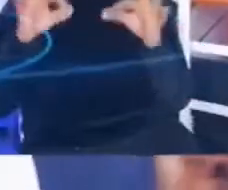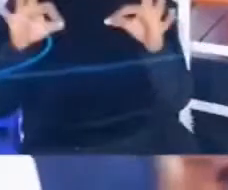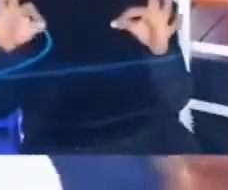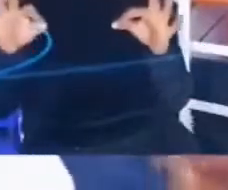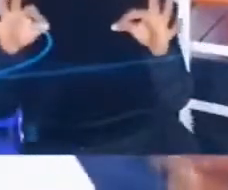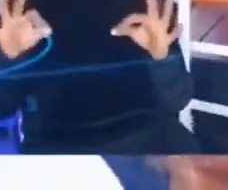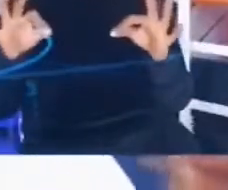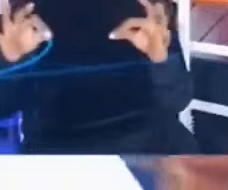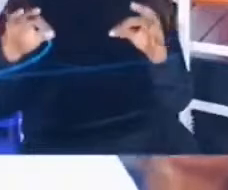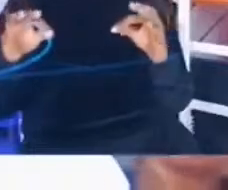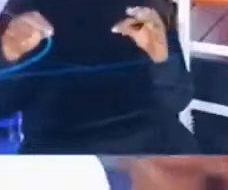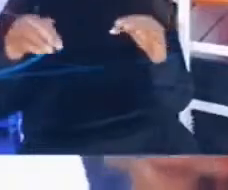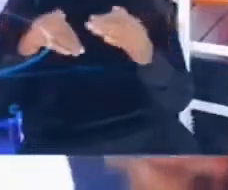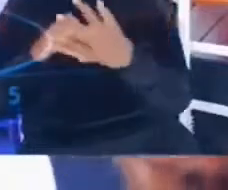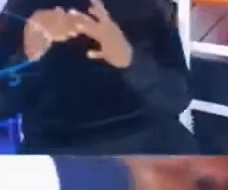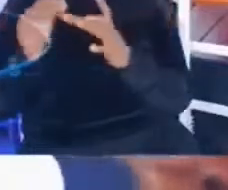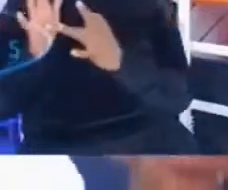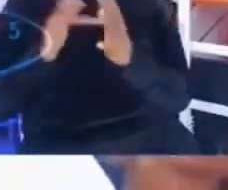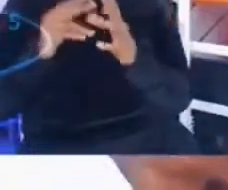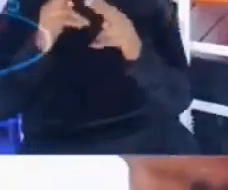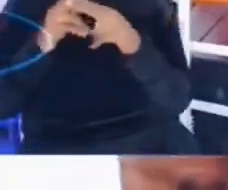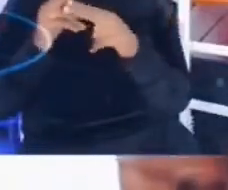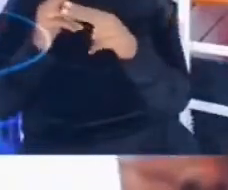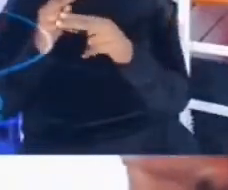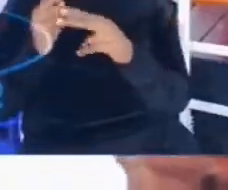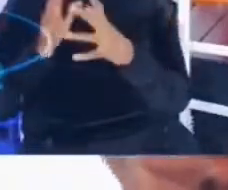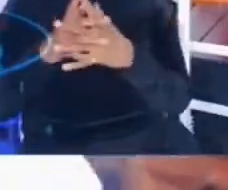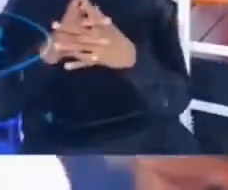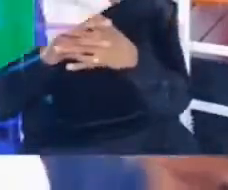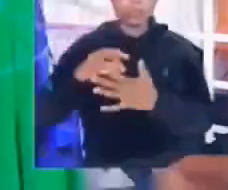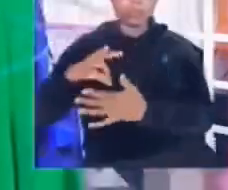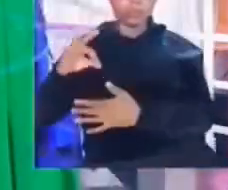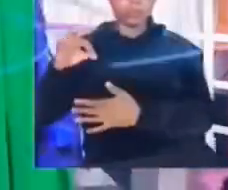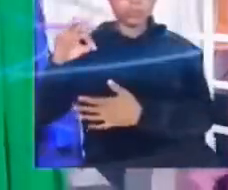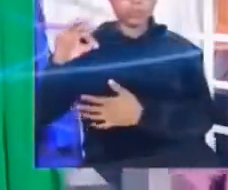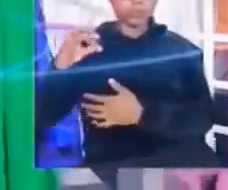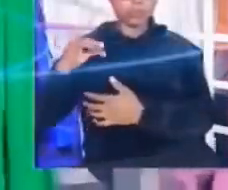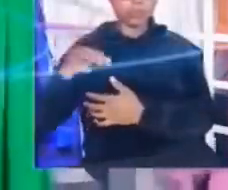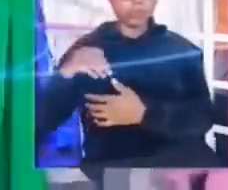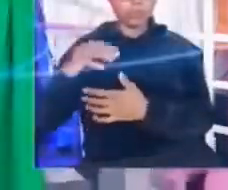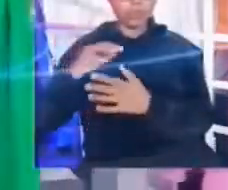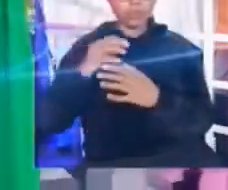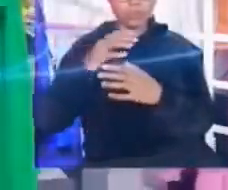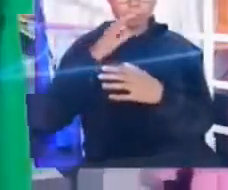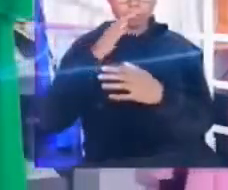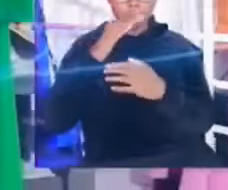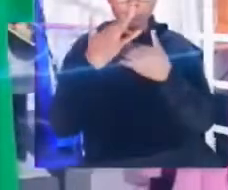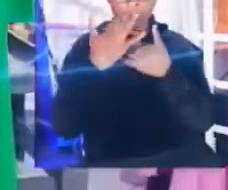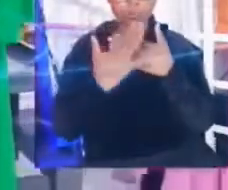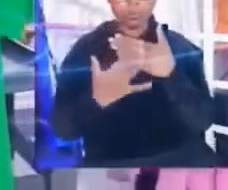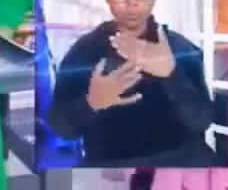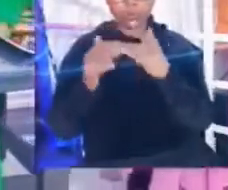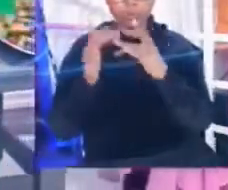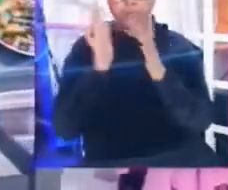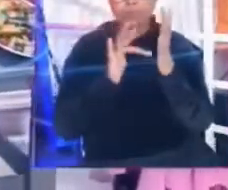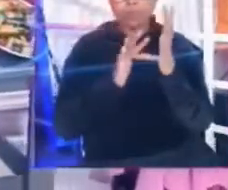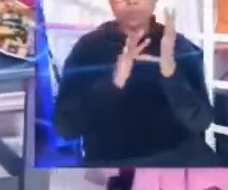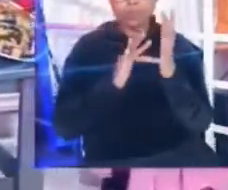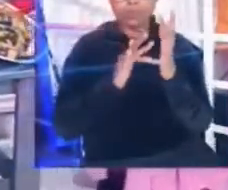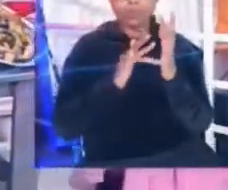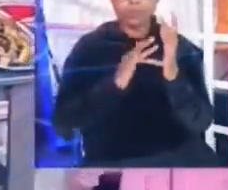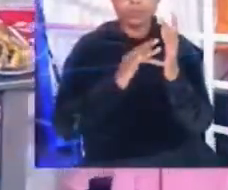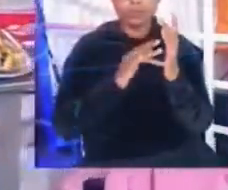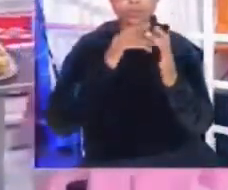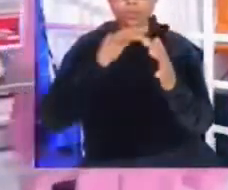Lirikana ne Friday tariki igiri mweli wa keda. Ukinyua dhakameno. Ni dhakame ya Jesu Kristo muru wa gai ulewe